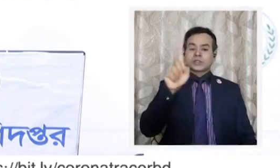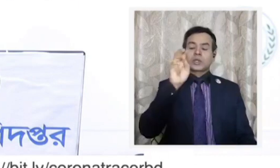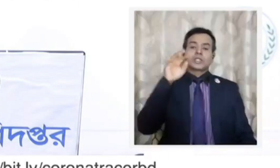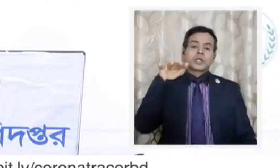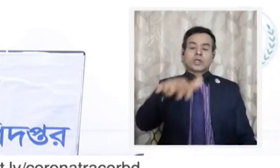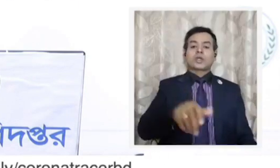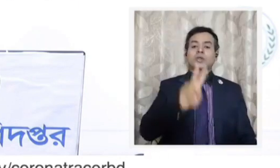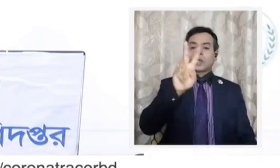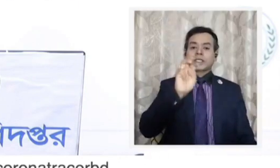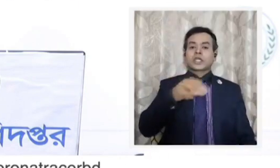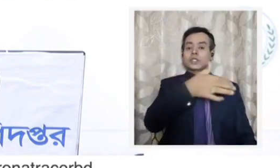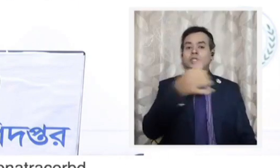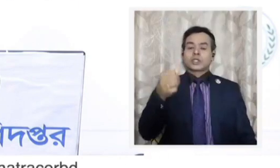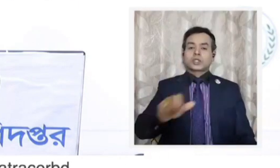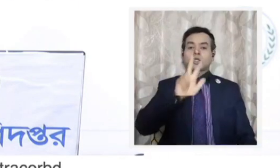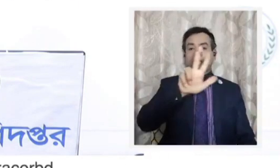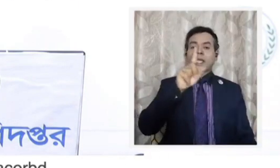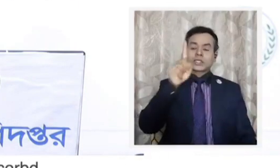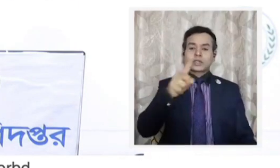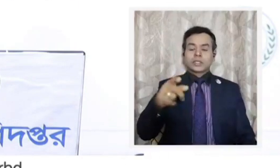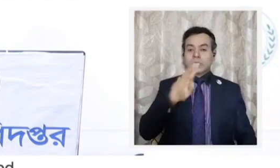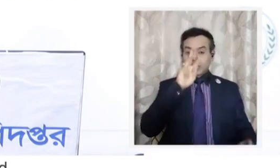এ পর্যন্ত ফোন কল গ্রহণ করা হয়েছে